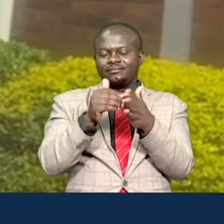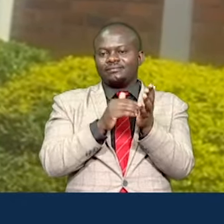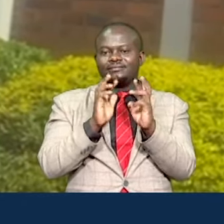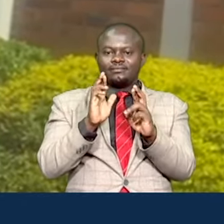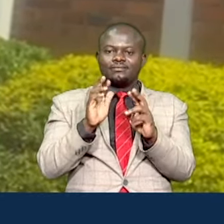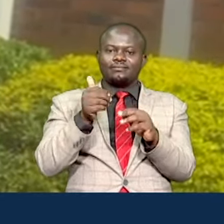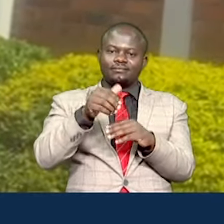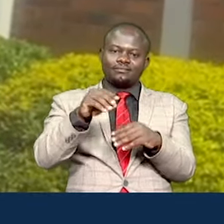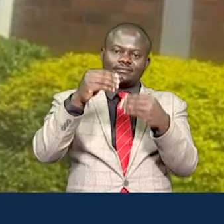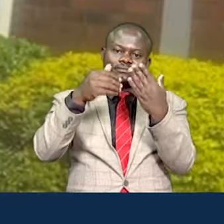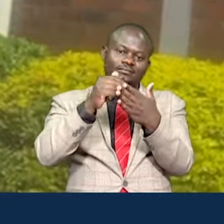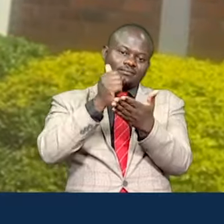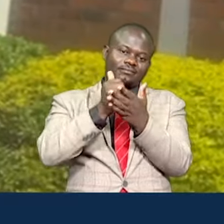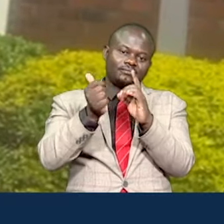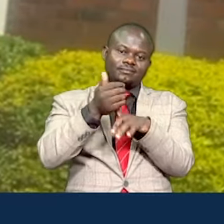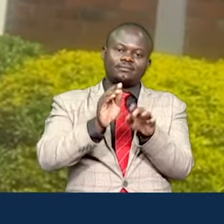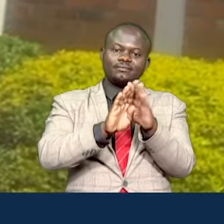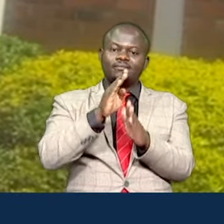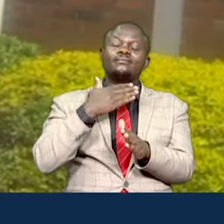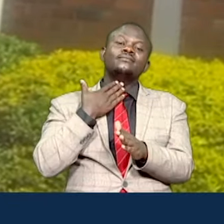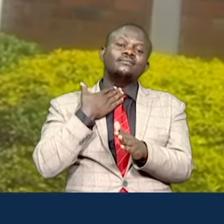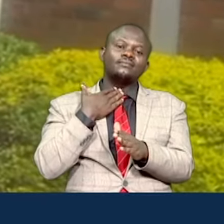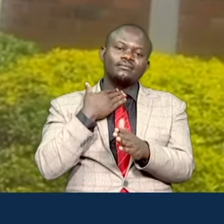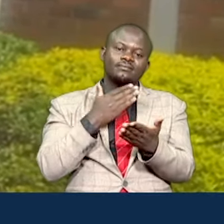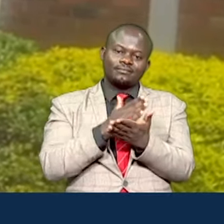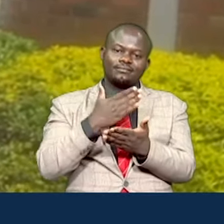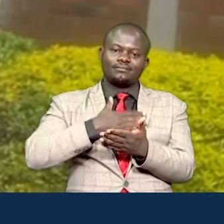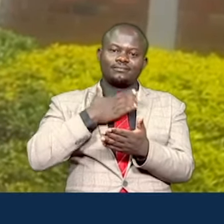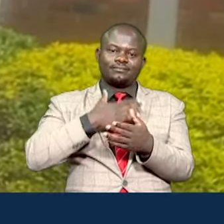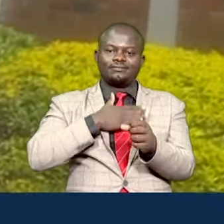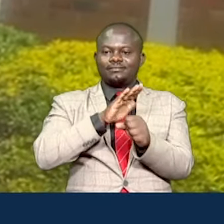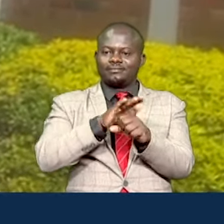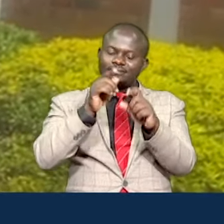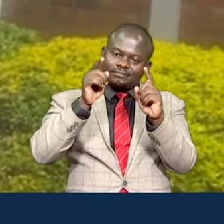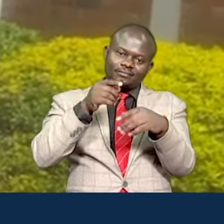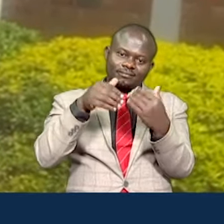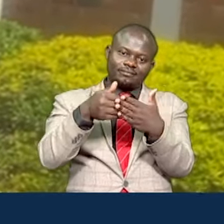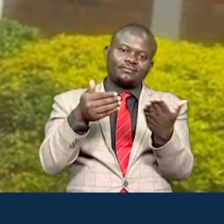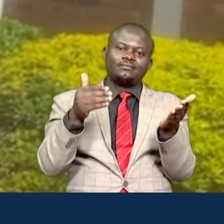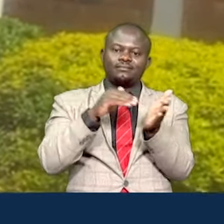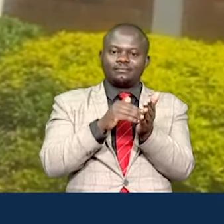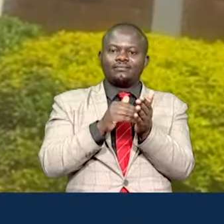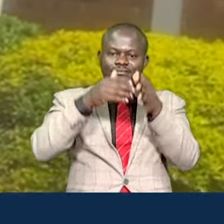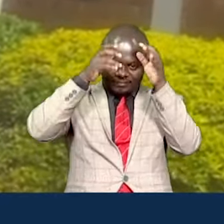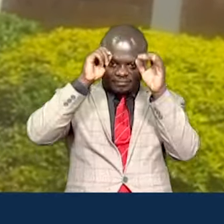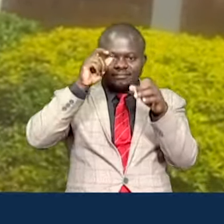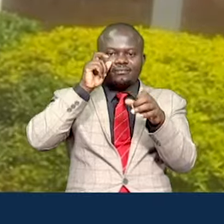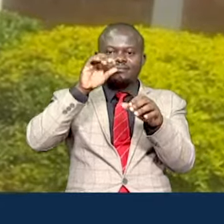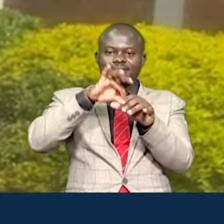uwo nayihaye azangeza ku iterambere nifuza nishimye cyane kuko nasita natoreyeho ariyo perezida Paul Kagame